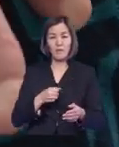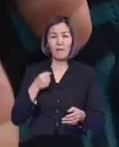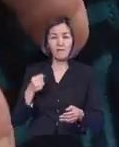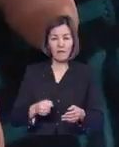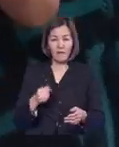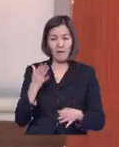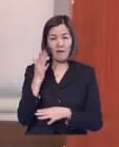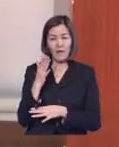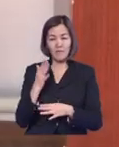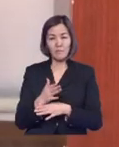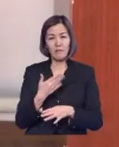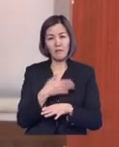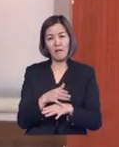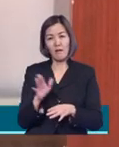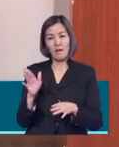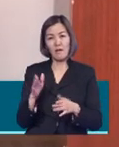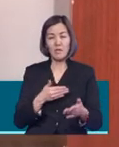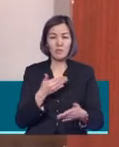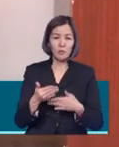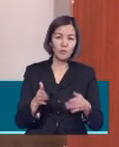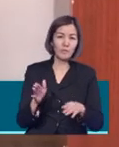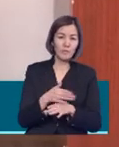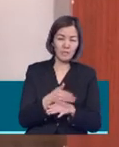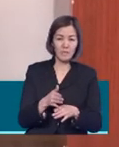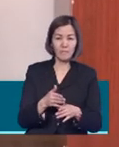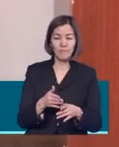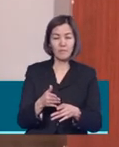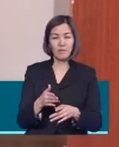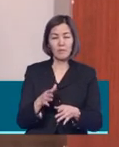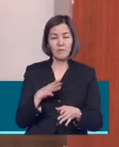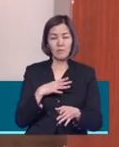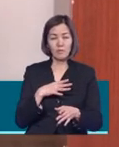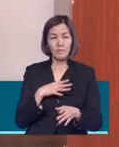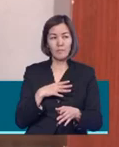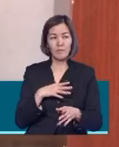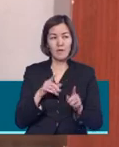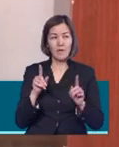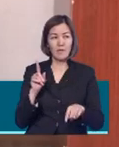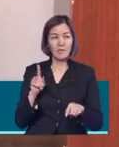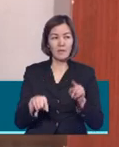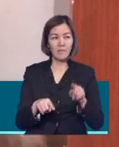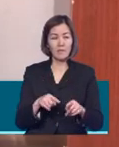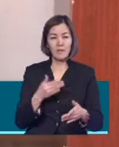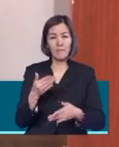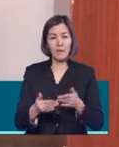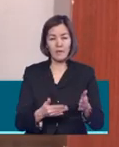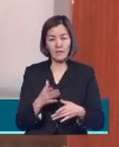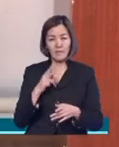айтып бұлай шығам, ауаға шығып далаға. Сөйтіп, анда-мында барған